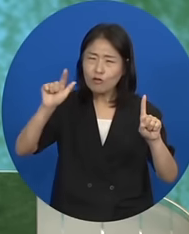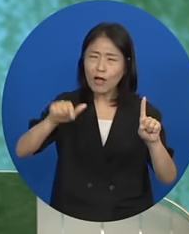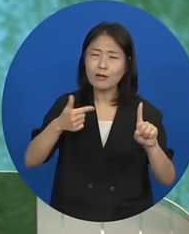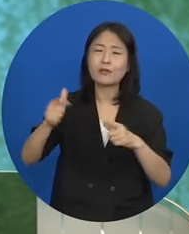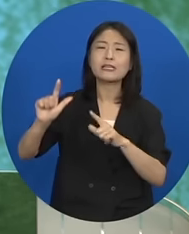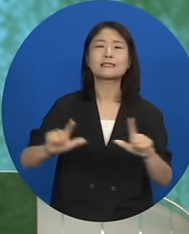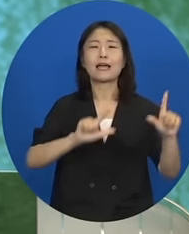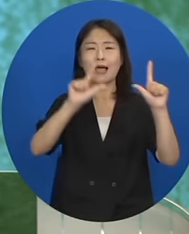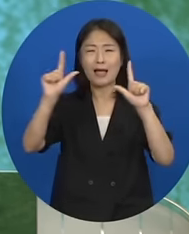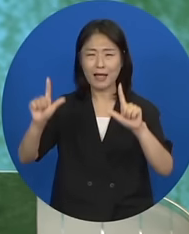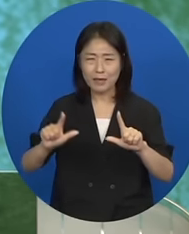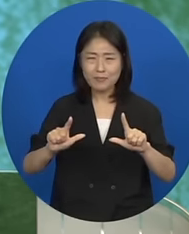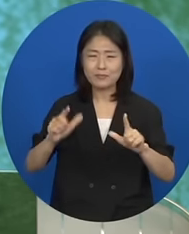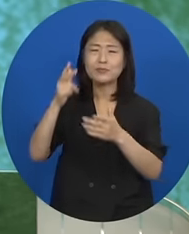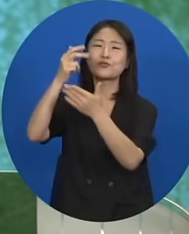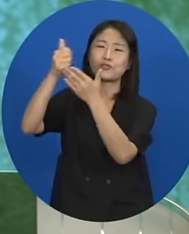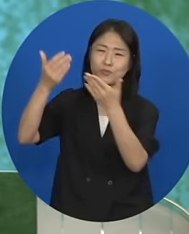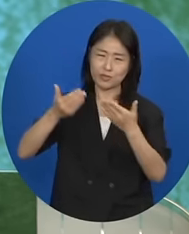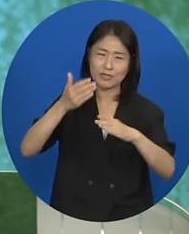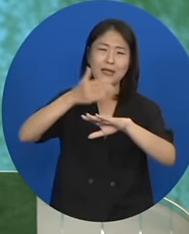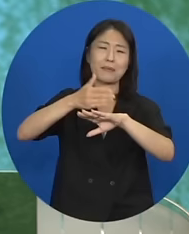감사하자 이겁니다